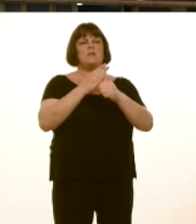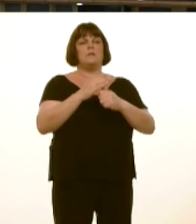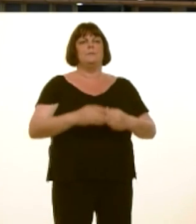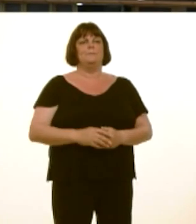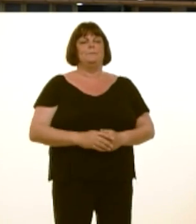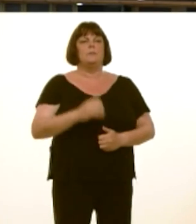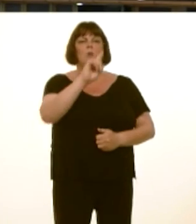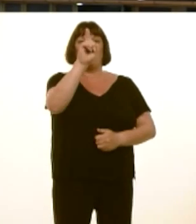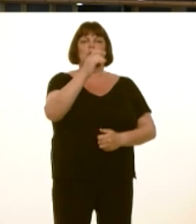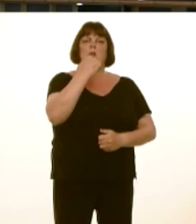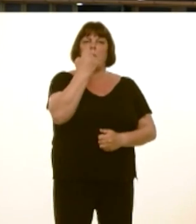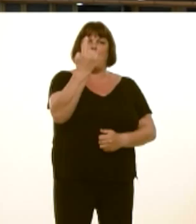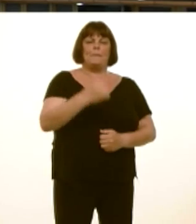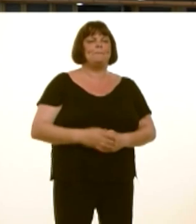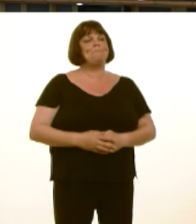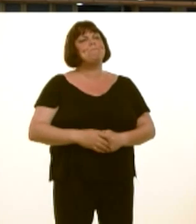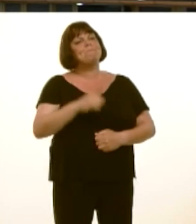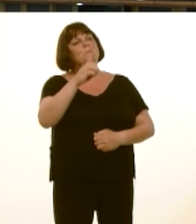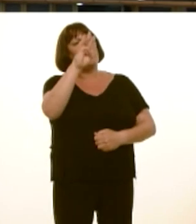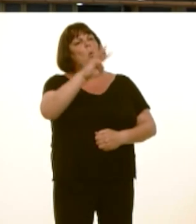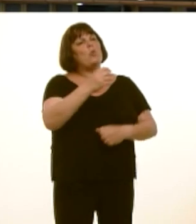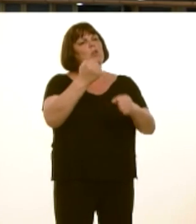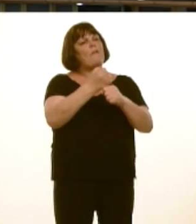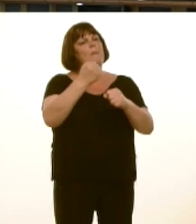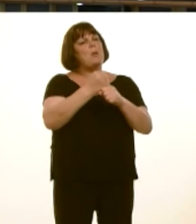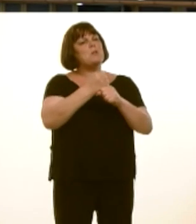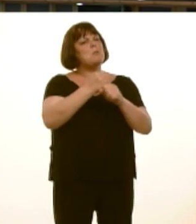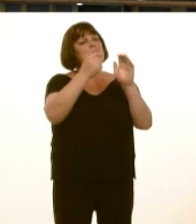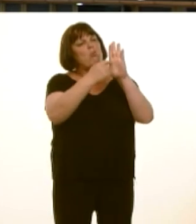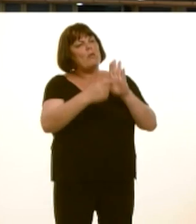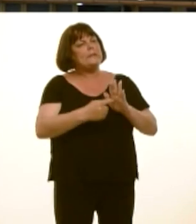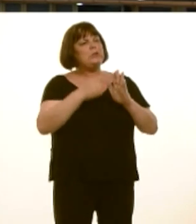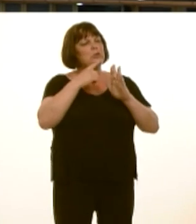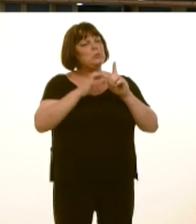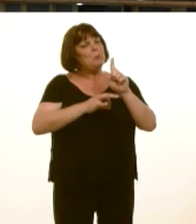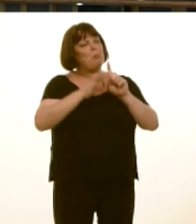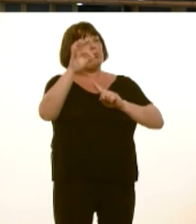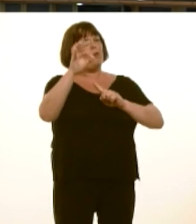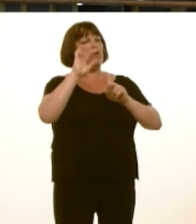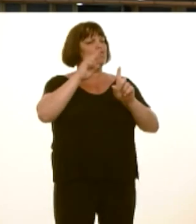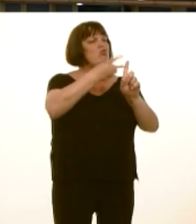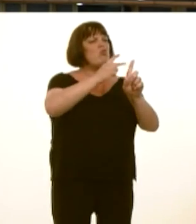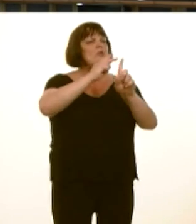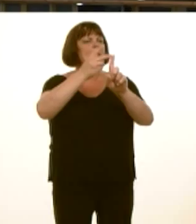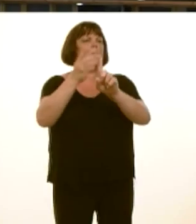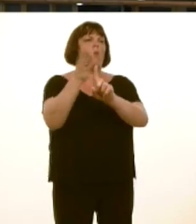Beth yw blaenoriaethau Llywodraeth Cymru ar gyfer hyrwyddo twristiaeth yn y gorllewin? Mae'r gorllewin, wrth gwrs, yn rhan hanfodol